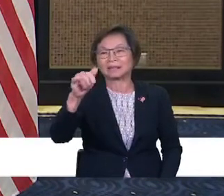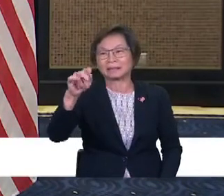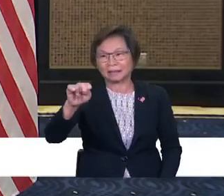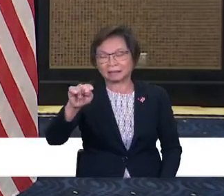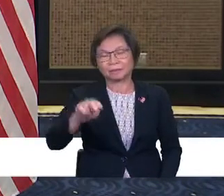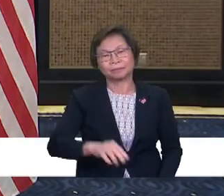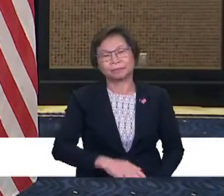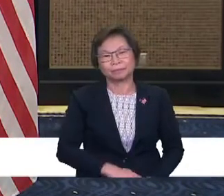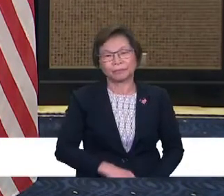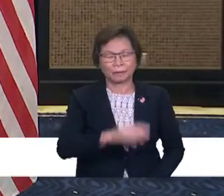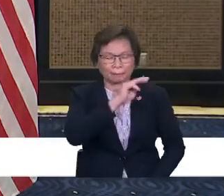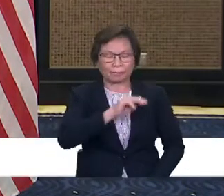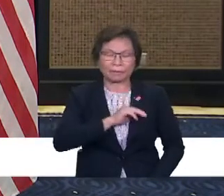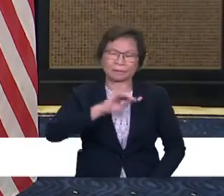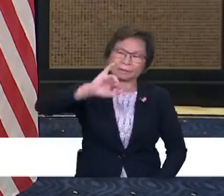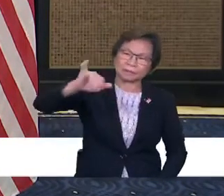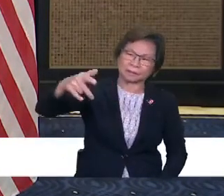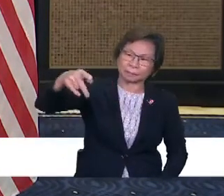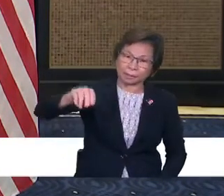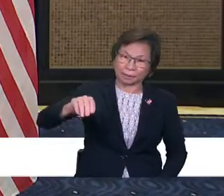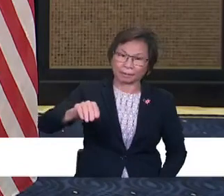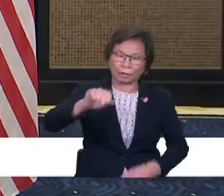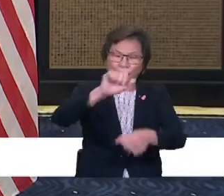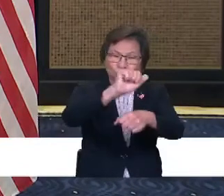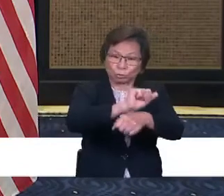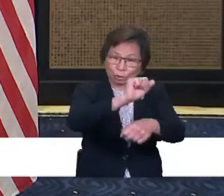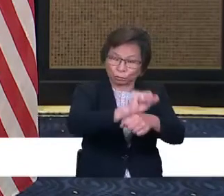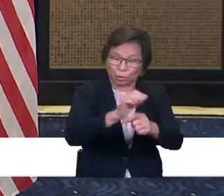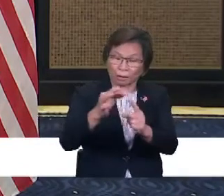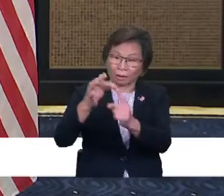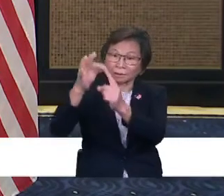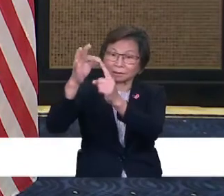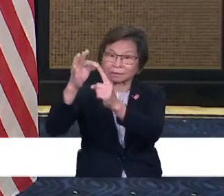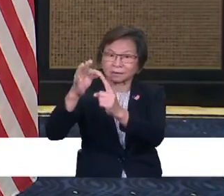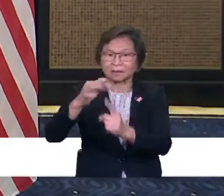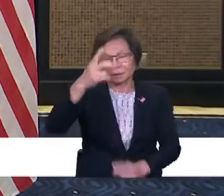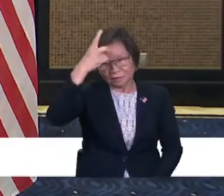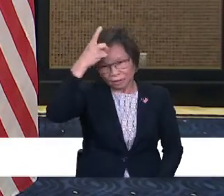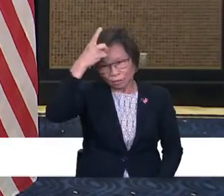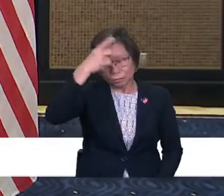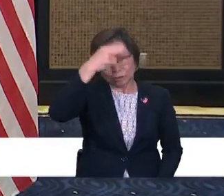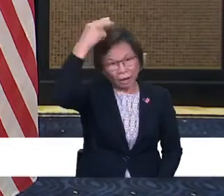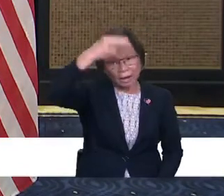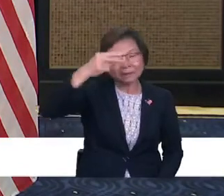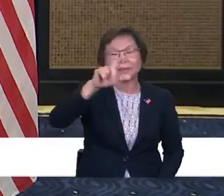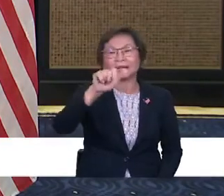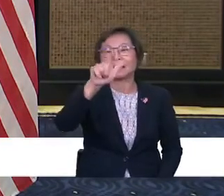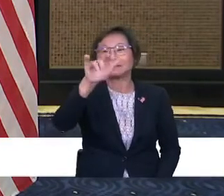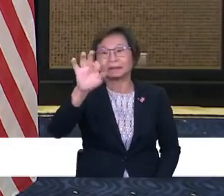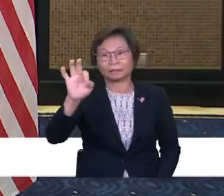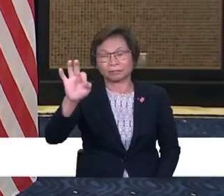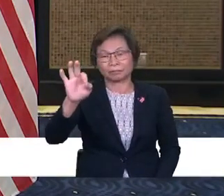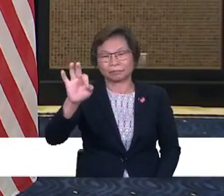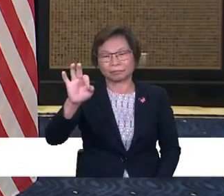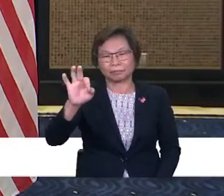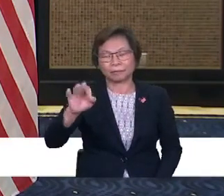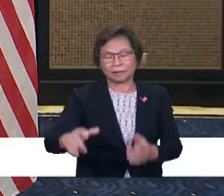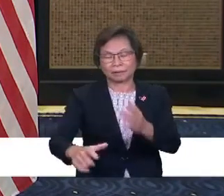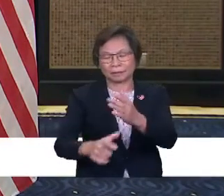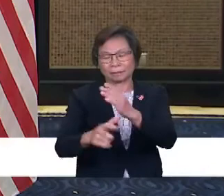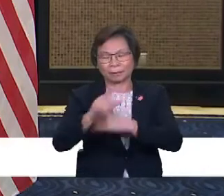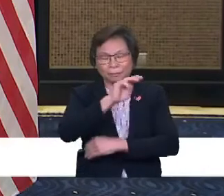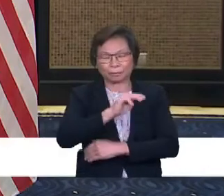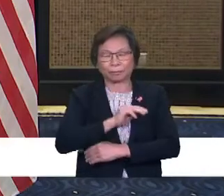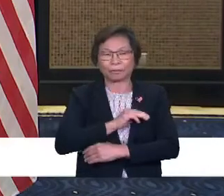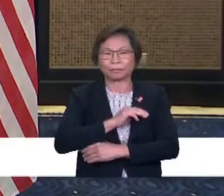Hai menteri di jabatan Perdana Menteri tugas-tugas khas yang hormat dato' Haji Abdul lathif bin Ahmad Himalayan